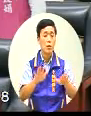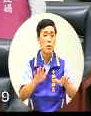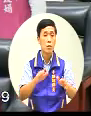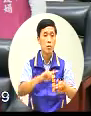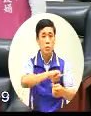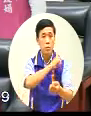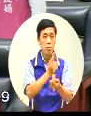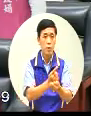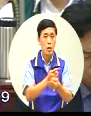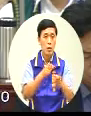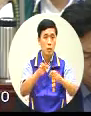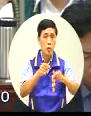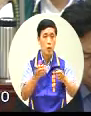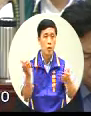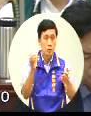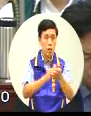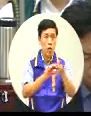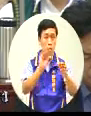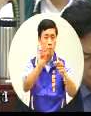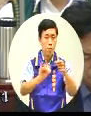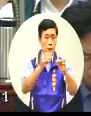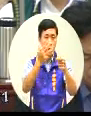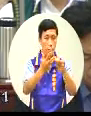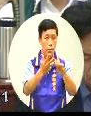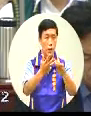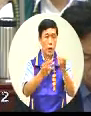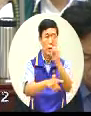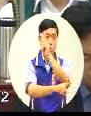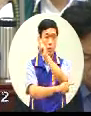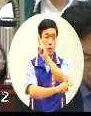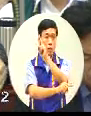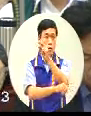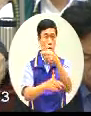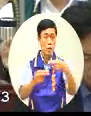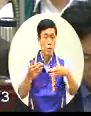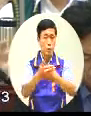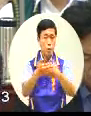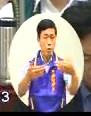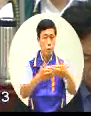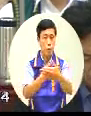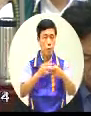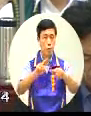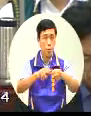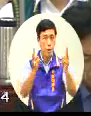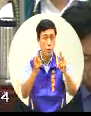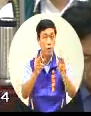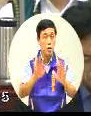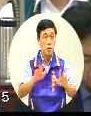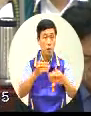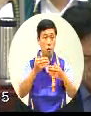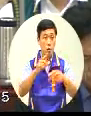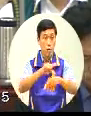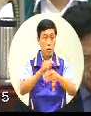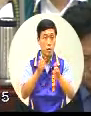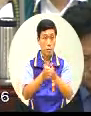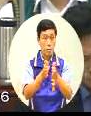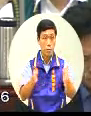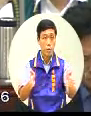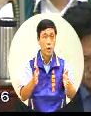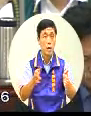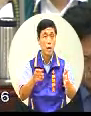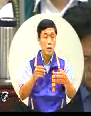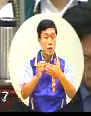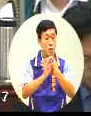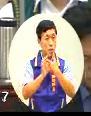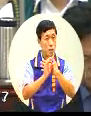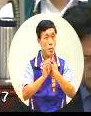到108年底才会完工通车，那所以这一段时间其实相关的配套都在这一段时间里面来进行跟试做